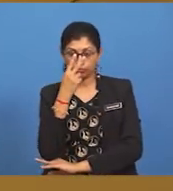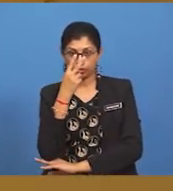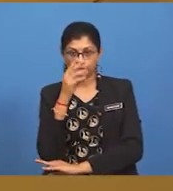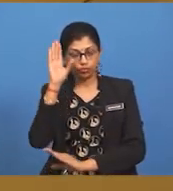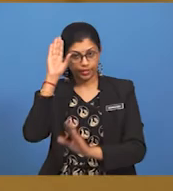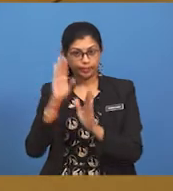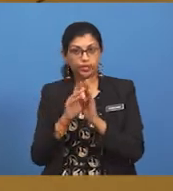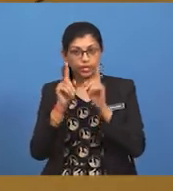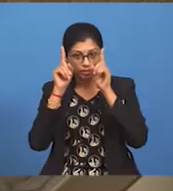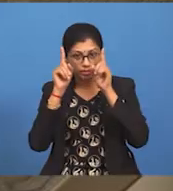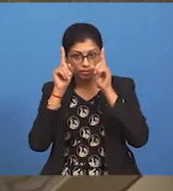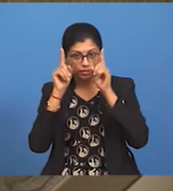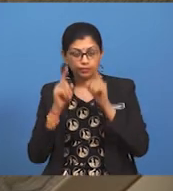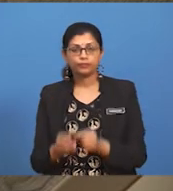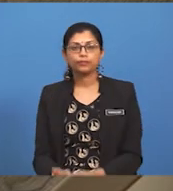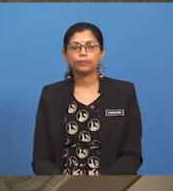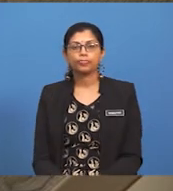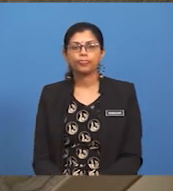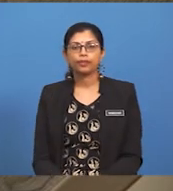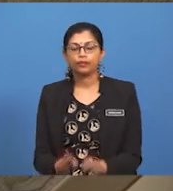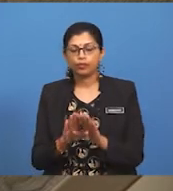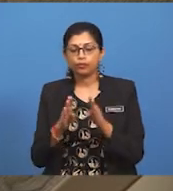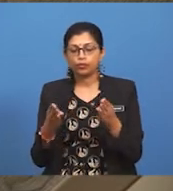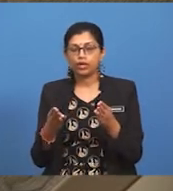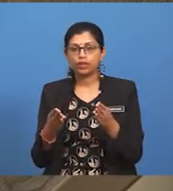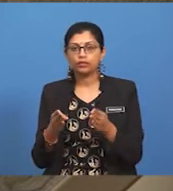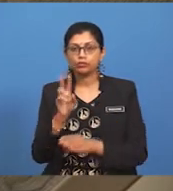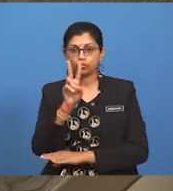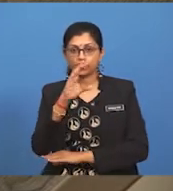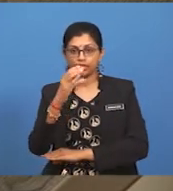Buka bahagian kepada 2 cm.